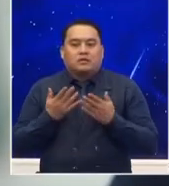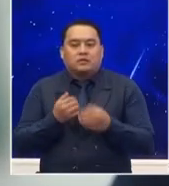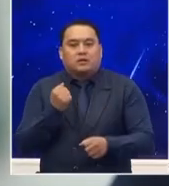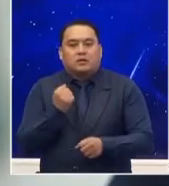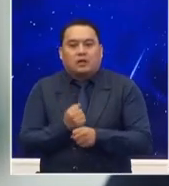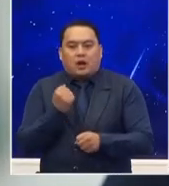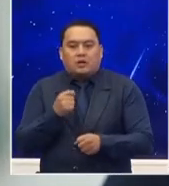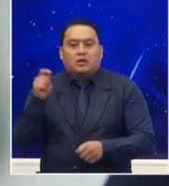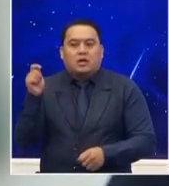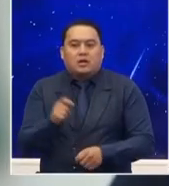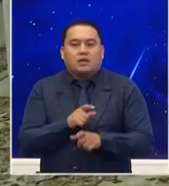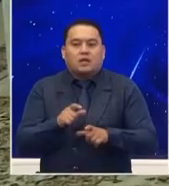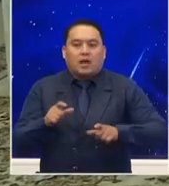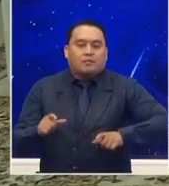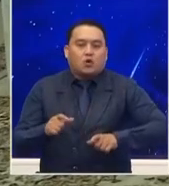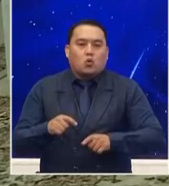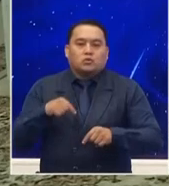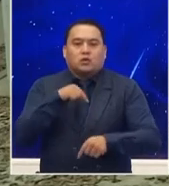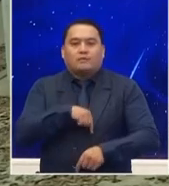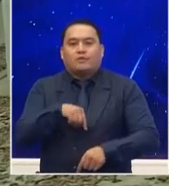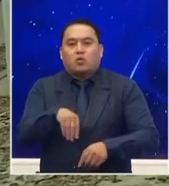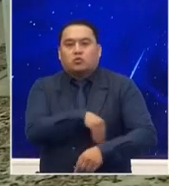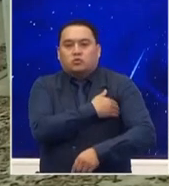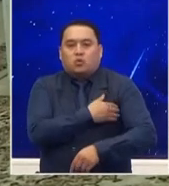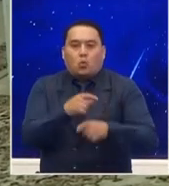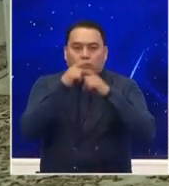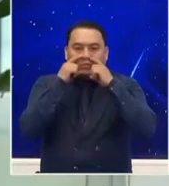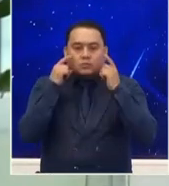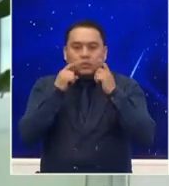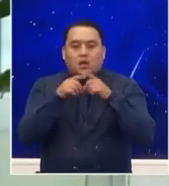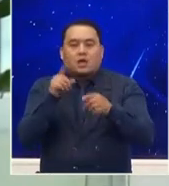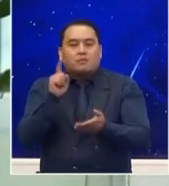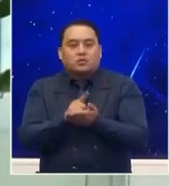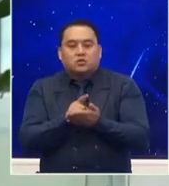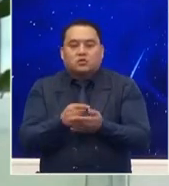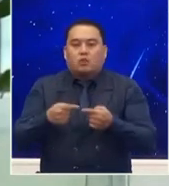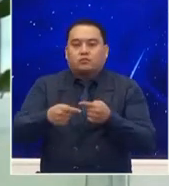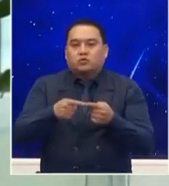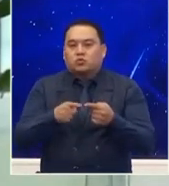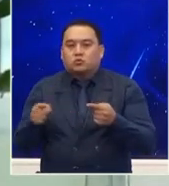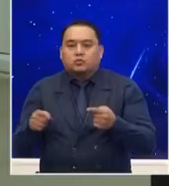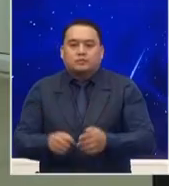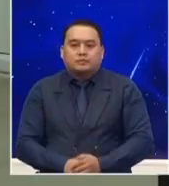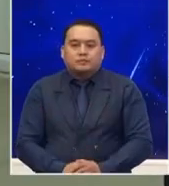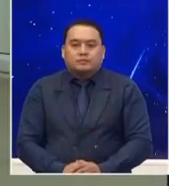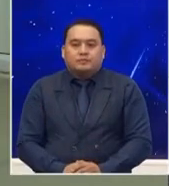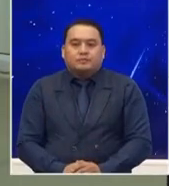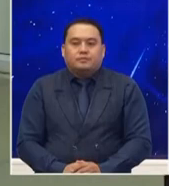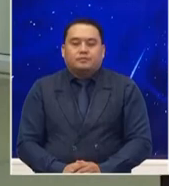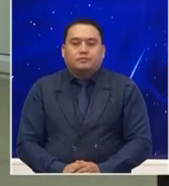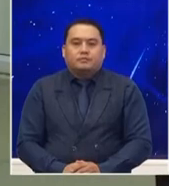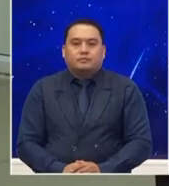қатаң сақтайды. Келген оқырмандардың дене қызуларын өлшейді, бетперде тағуған деп арақашықтықты сақтауға шақырады. Біз